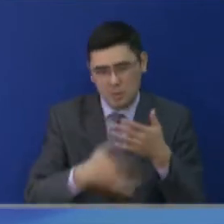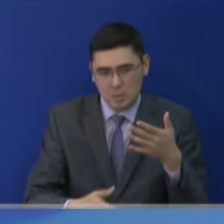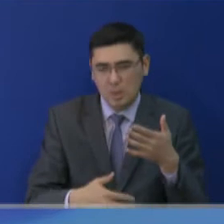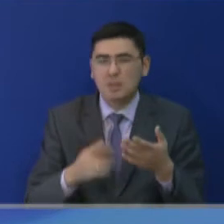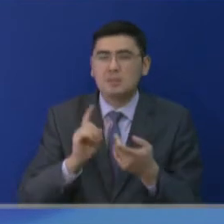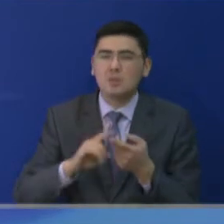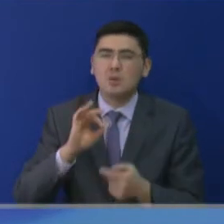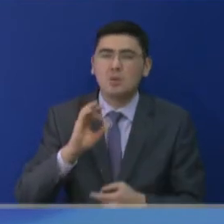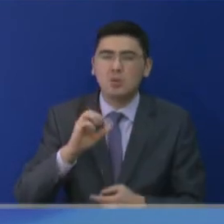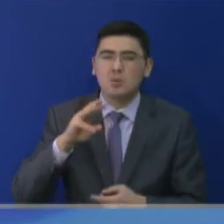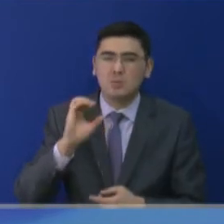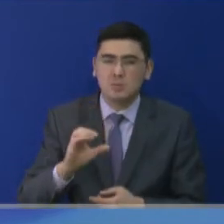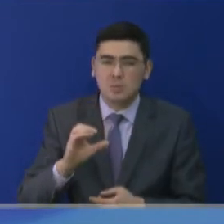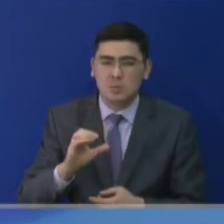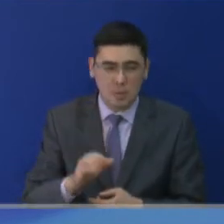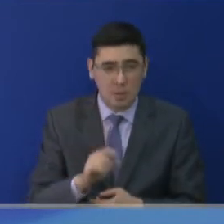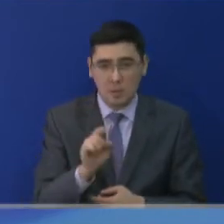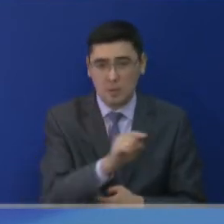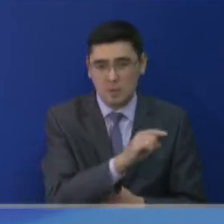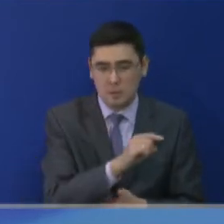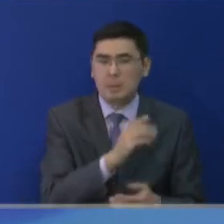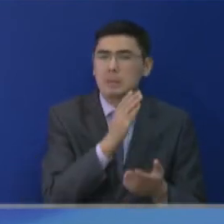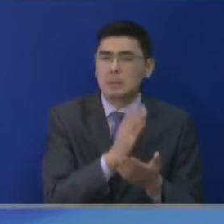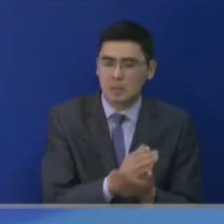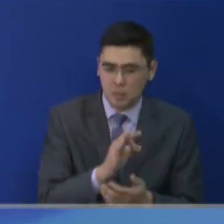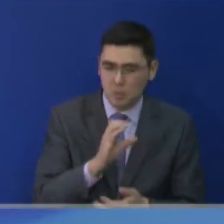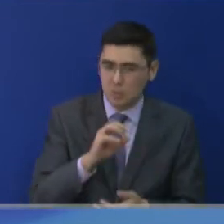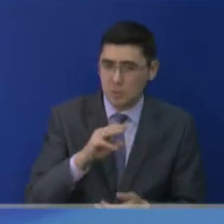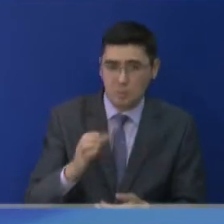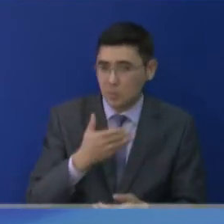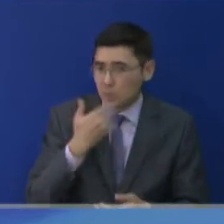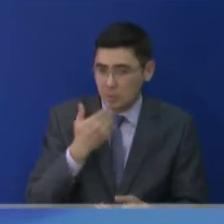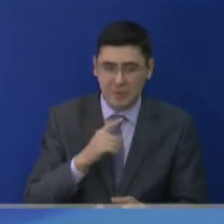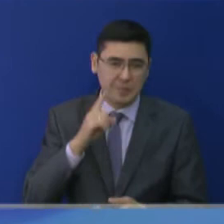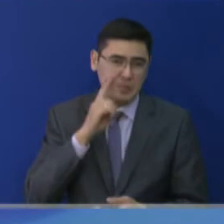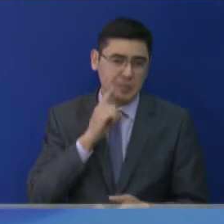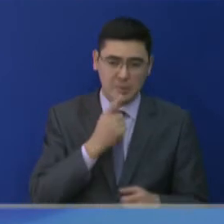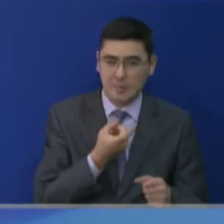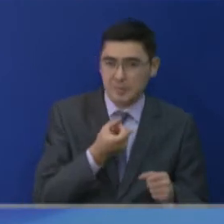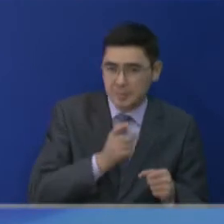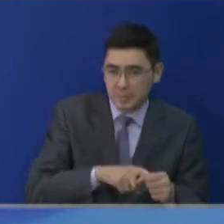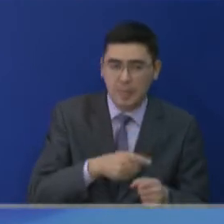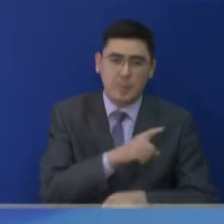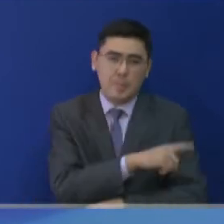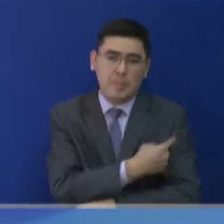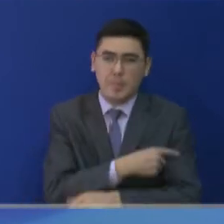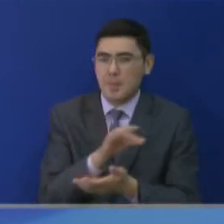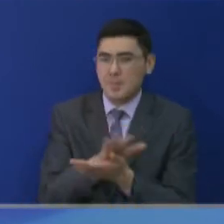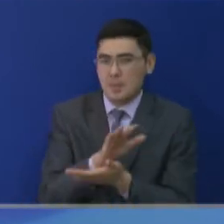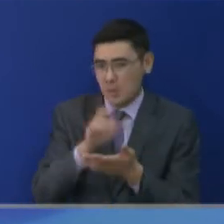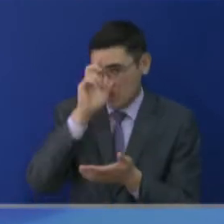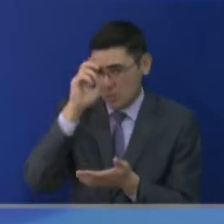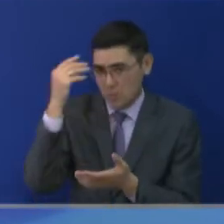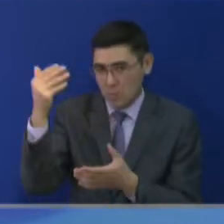сақтандыру жүйесінде сақтандырылған мәртебесін жоғалтқан тұрғындар уақытша мәртебесін рәсімдеп, тегін медициналық көмектің мемлекеттік